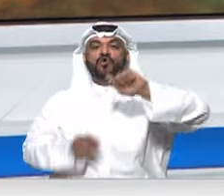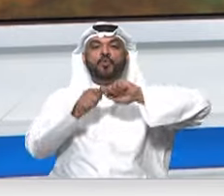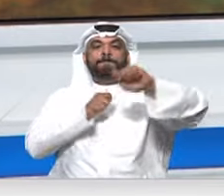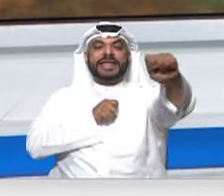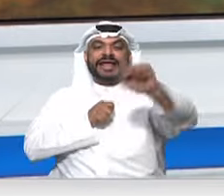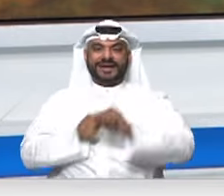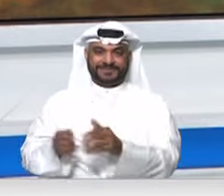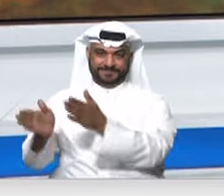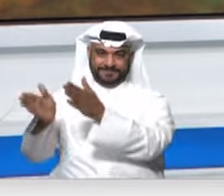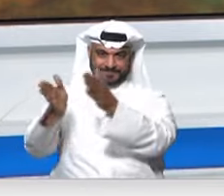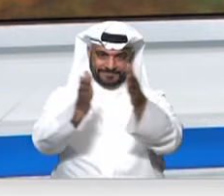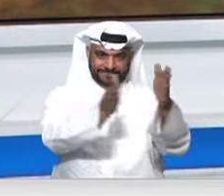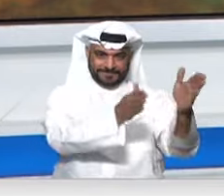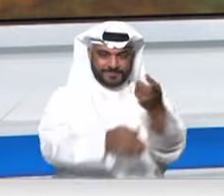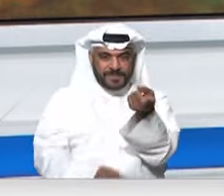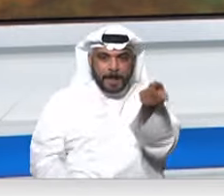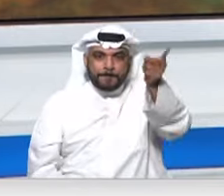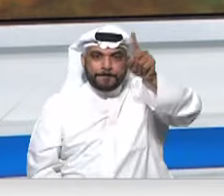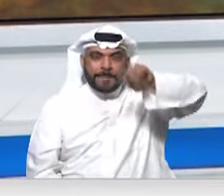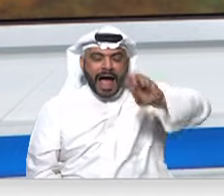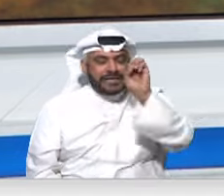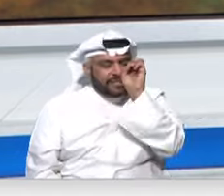متوقع أن تتفاوت درجات الحرارة الصغرى،